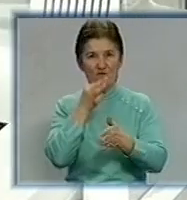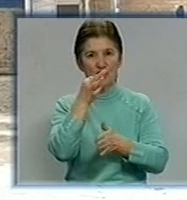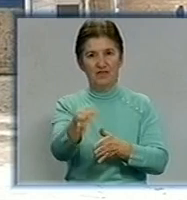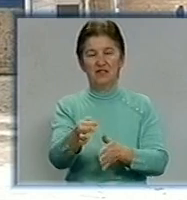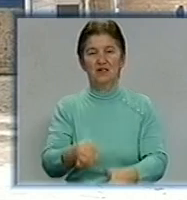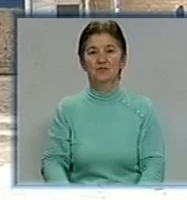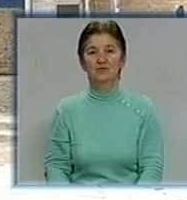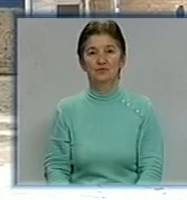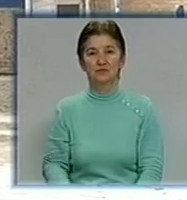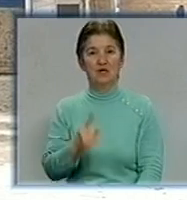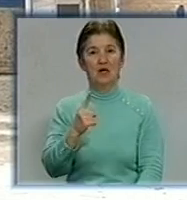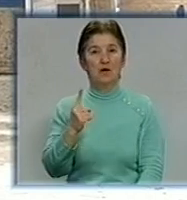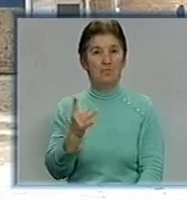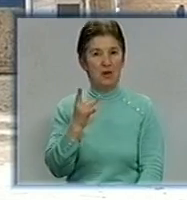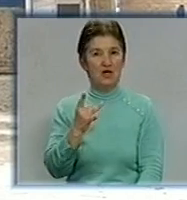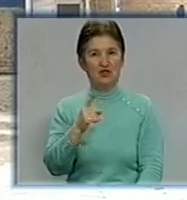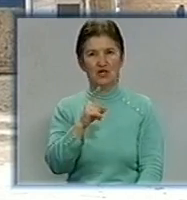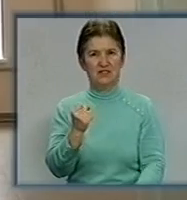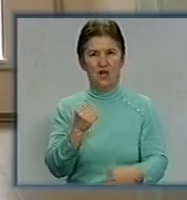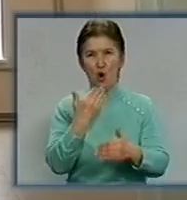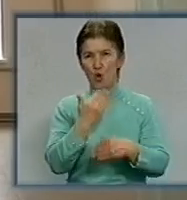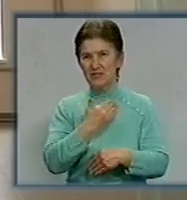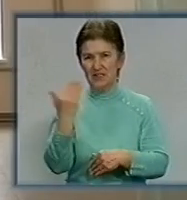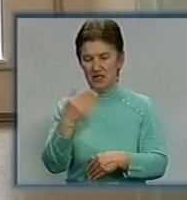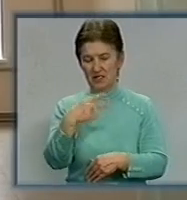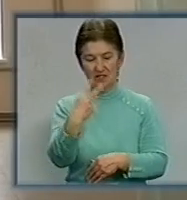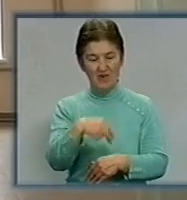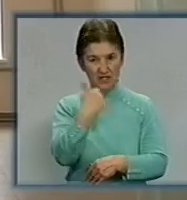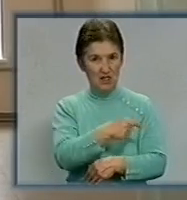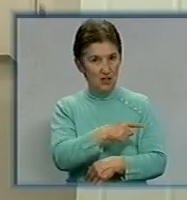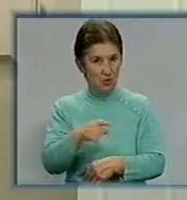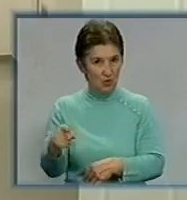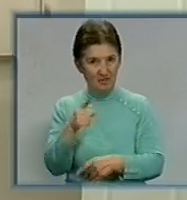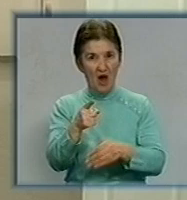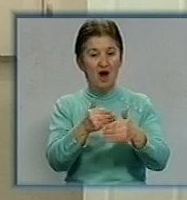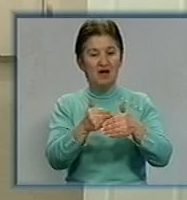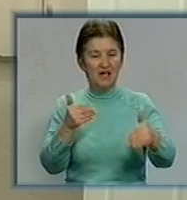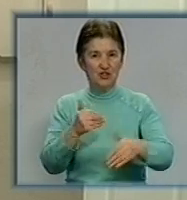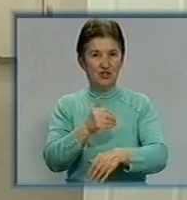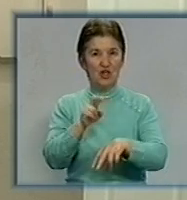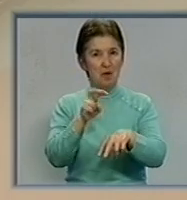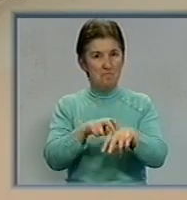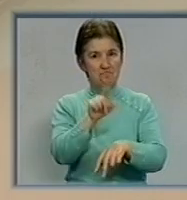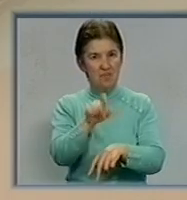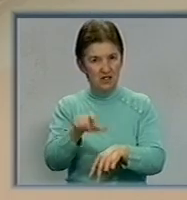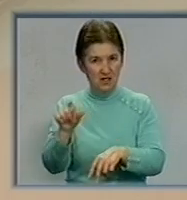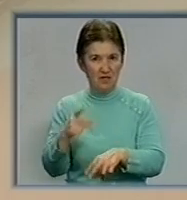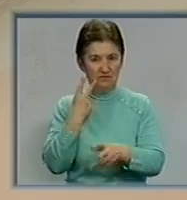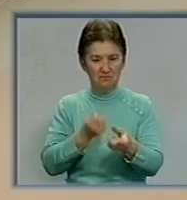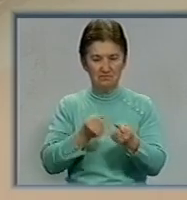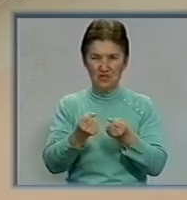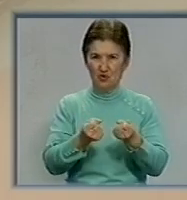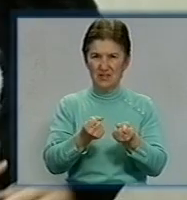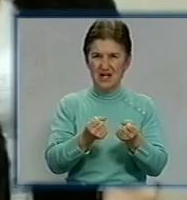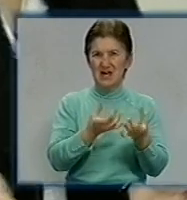Перше за останні 20 років капітально відремонтували і стерилізаційне відділення. Раніше медикам доводилося постійно боротися з сирістю та